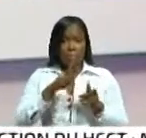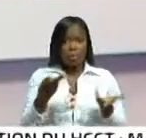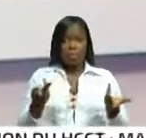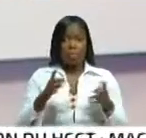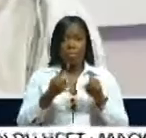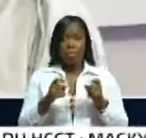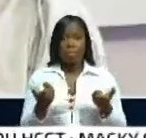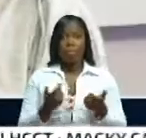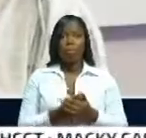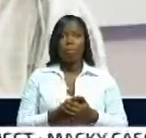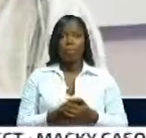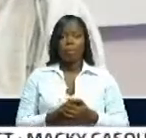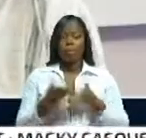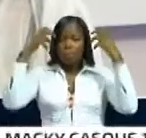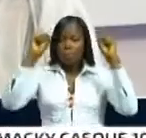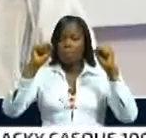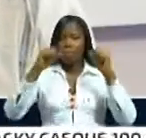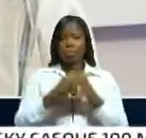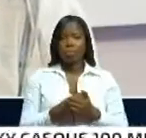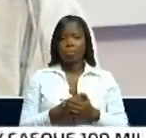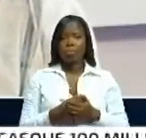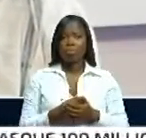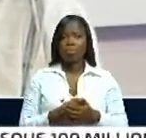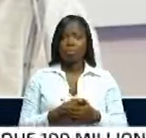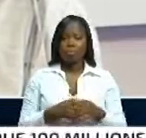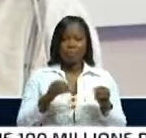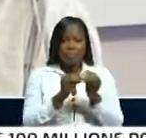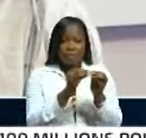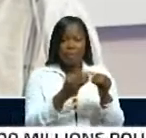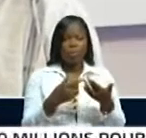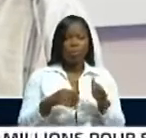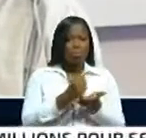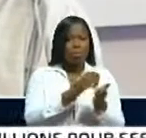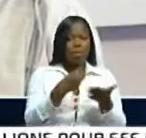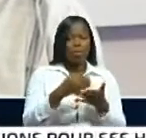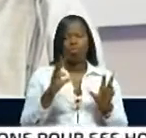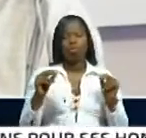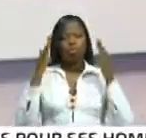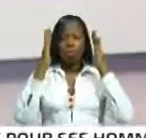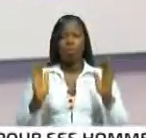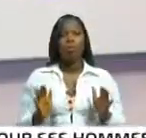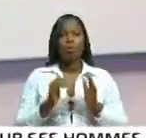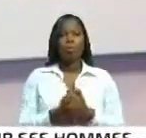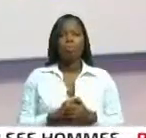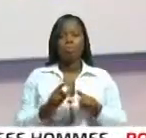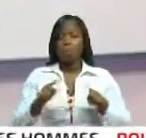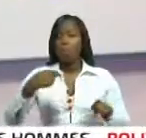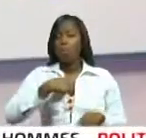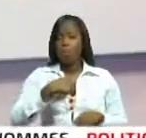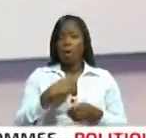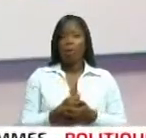le gouvernement très le quorum moi je le dis jamais ce que je n'ai pas vu ce que je considère j'ai dit à tout cas moi